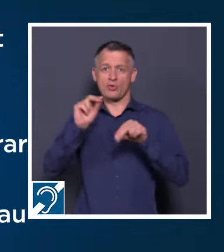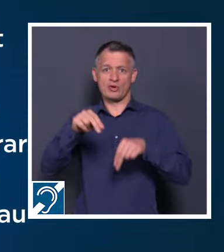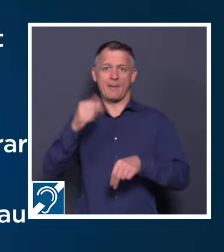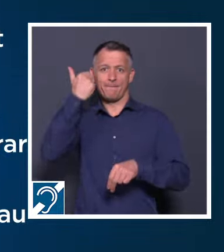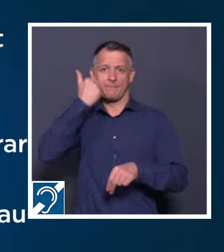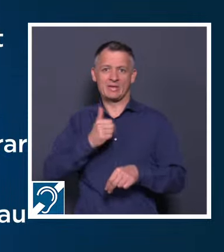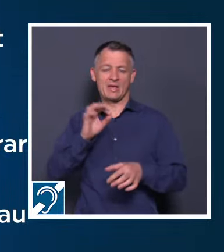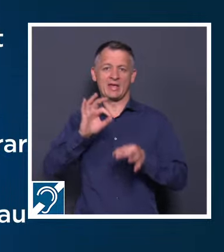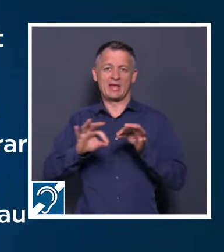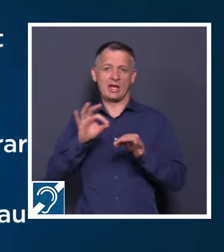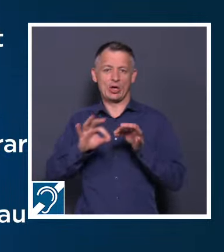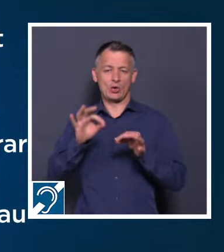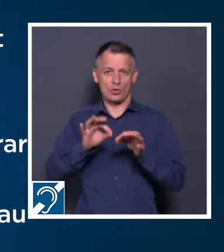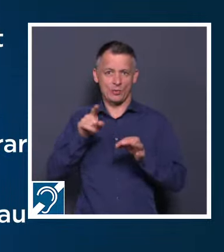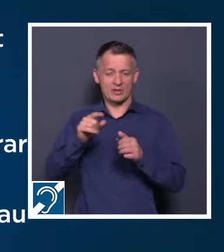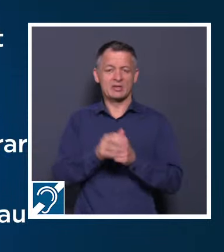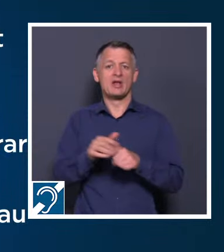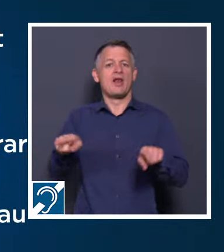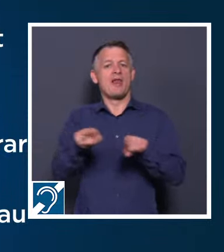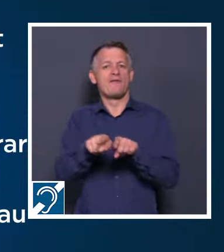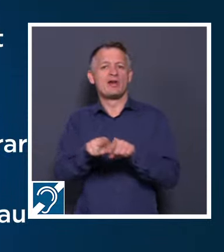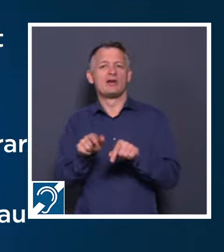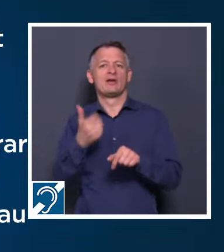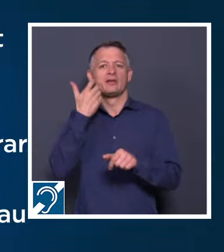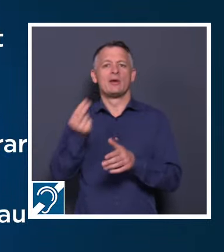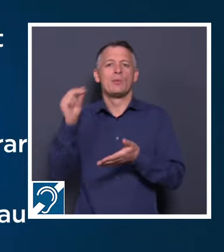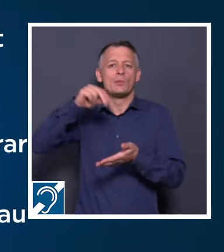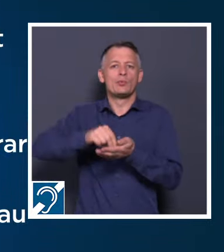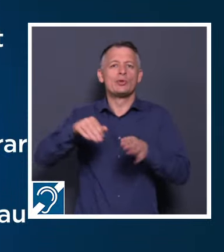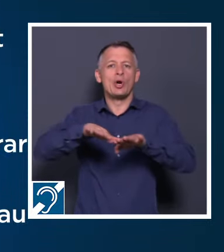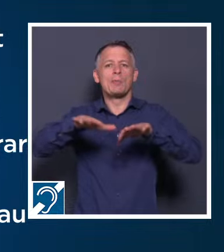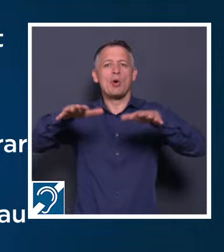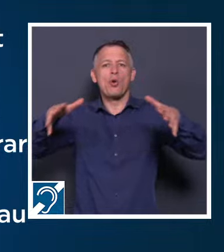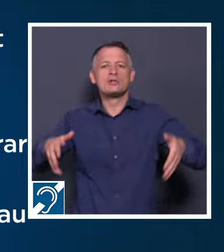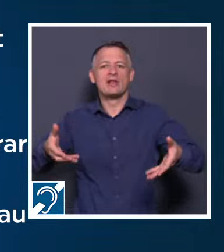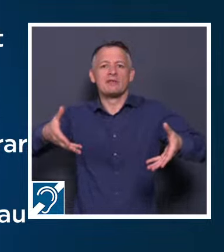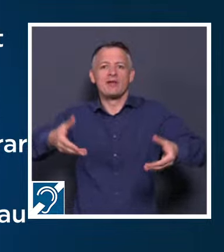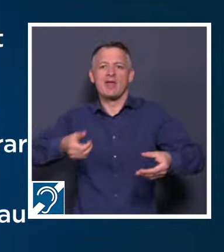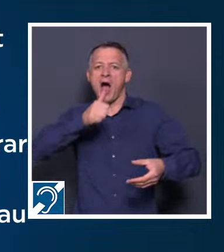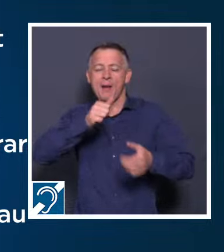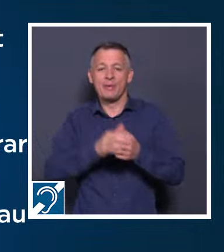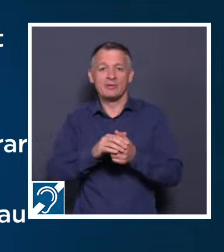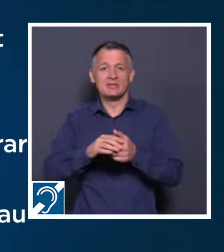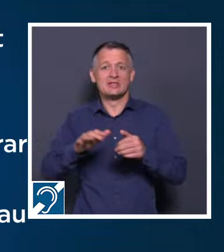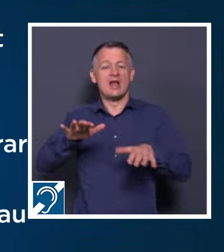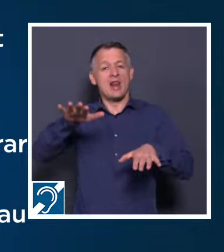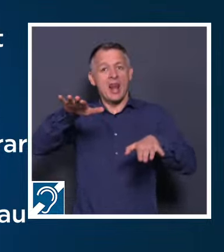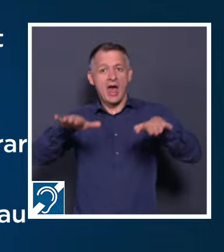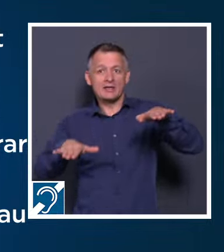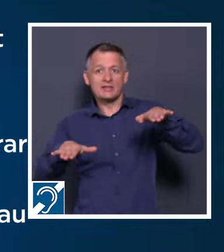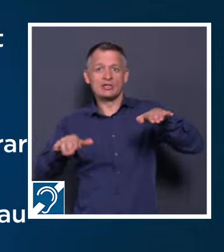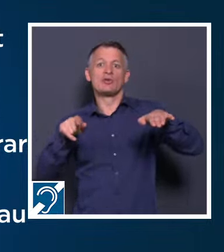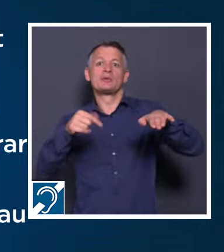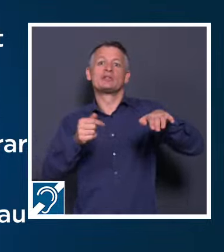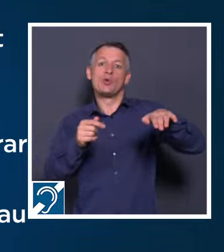se numește waterbed effect. Este ca și cum te-ai așeza pe o saltea de apă, ea se lasă într-o parte și urcă în altă parte. Anterior, tot